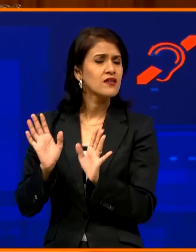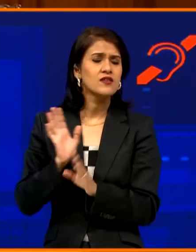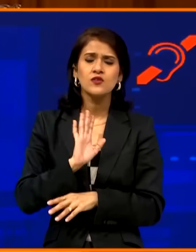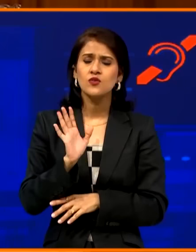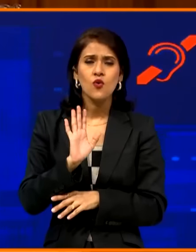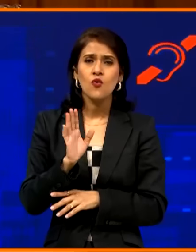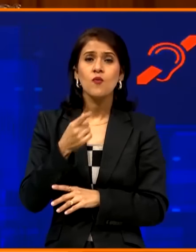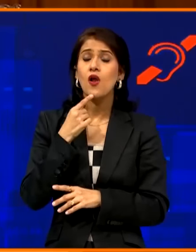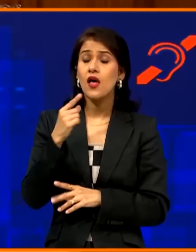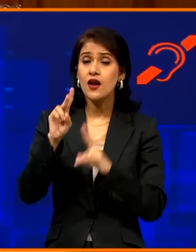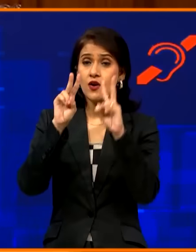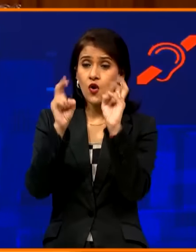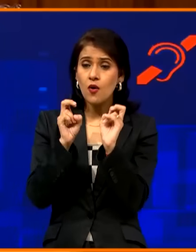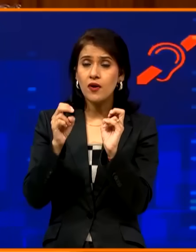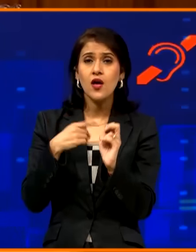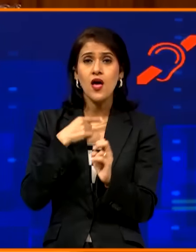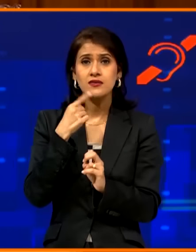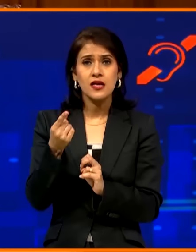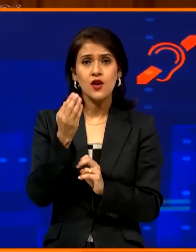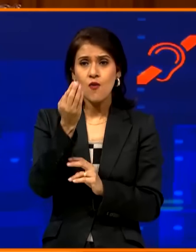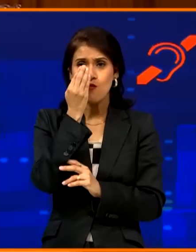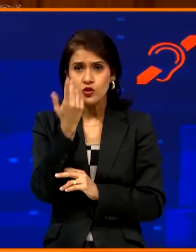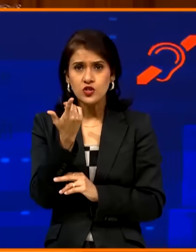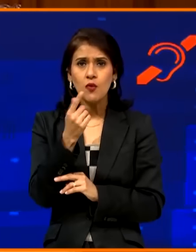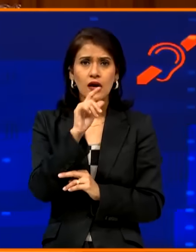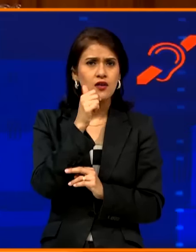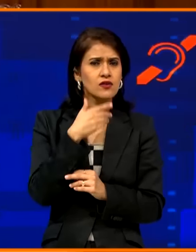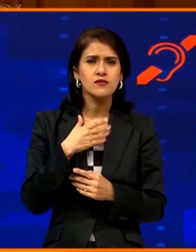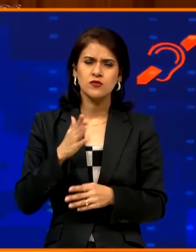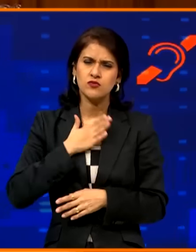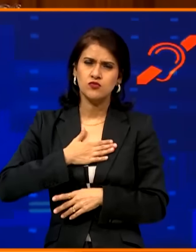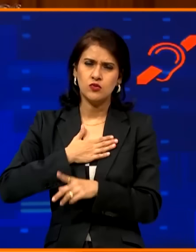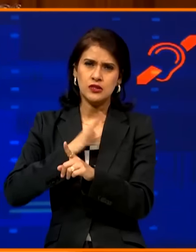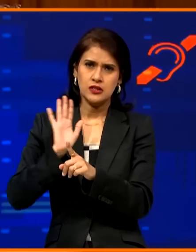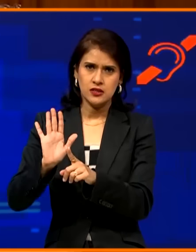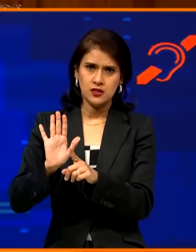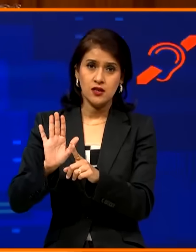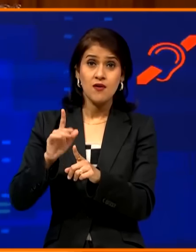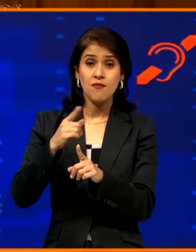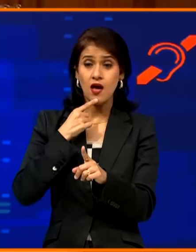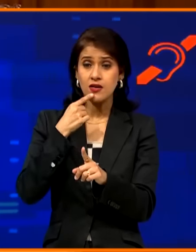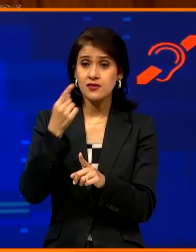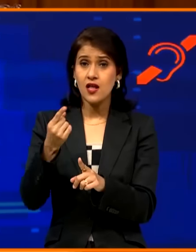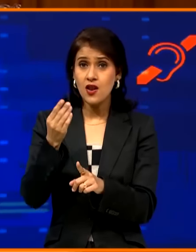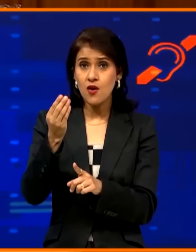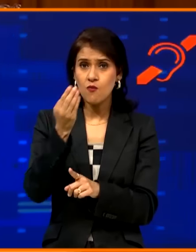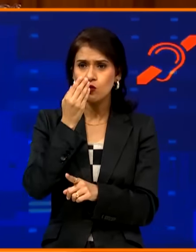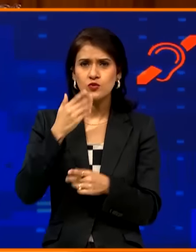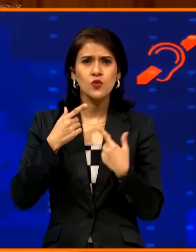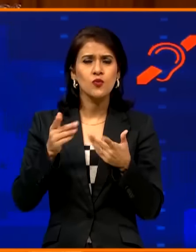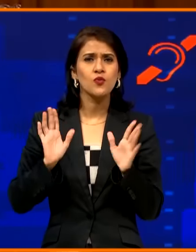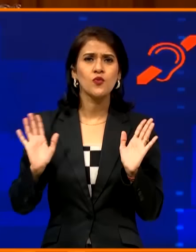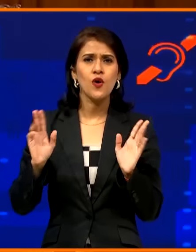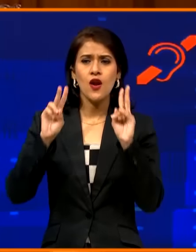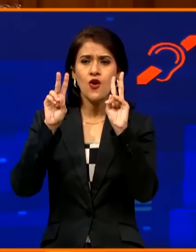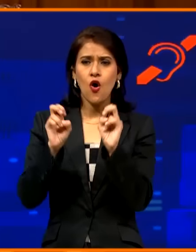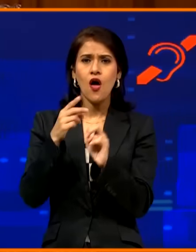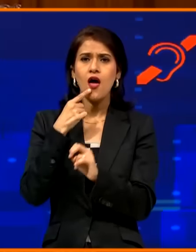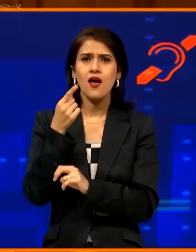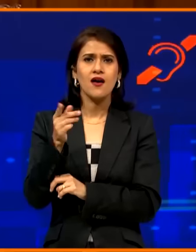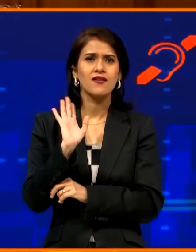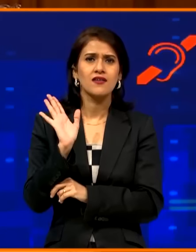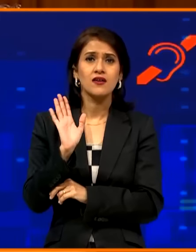बात ही नहीं कर रहा हूं सर मेरी एक आदत है माफी के साथ मैं मुसलमानों की बात जब हम जब हम इस मुल्क